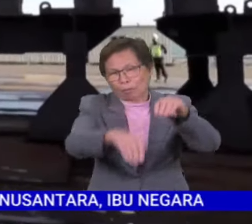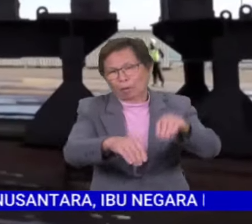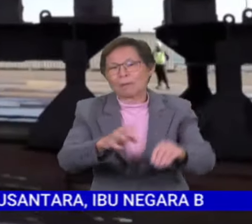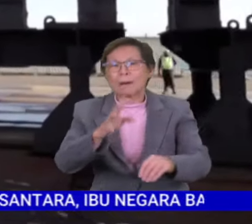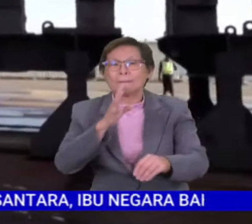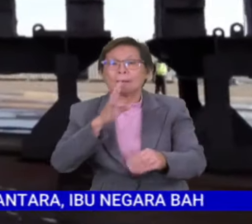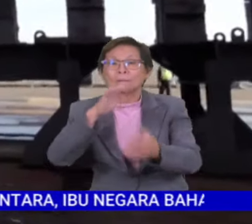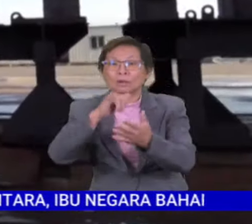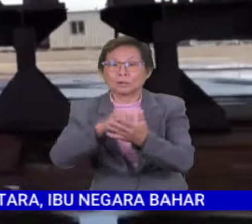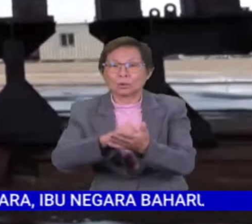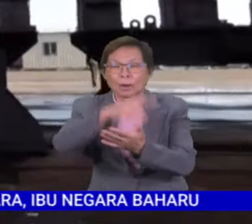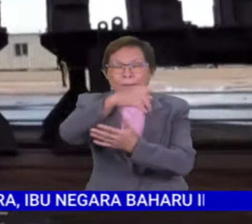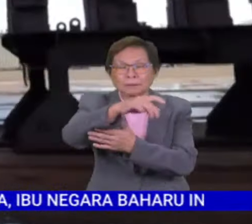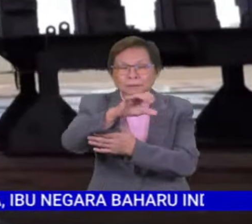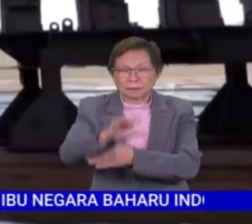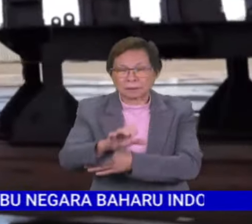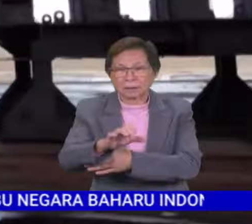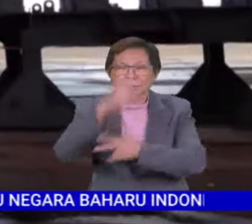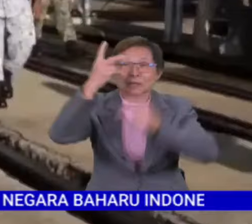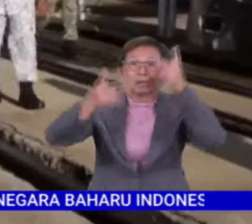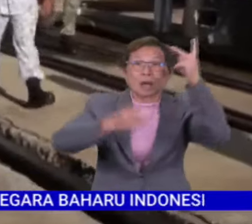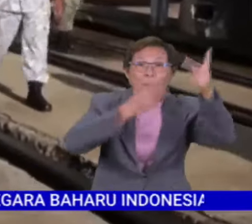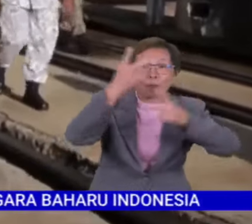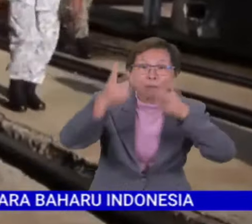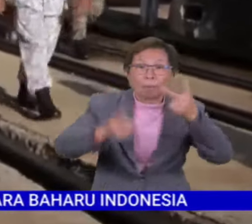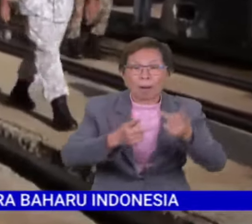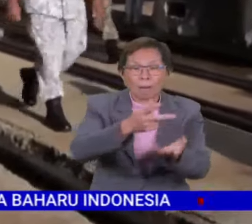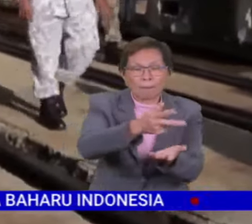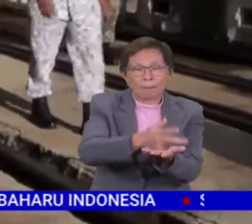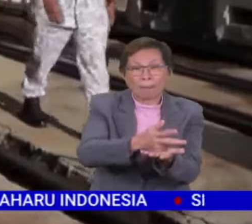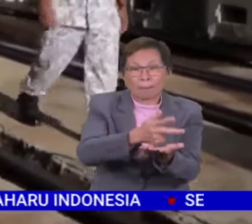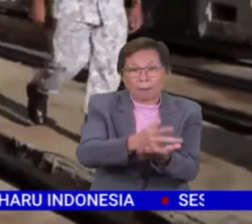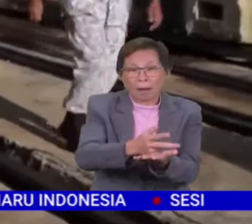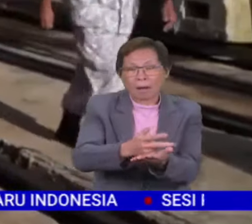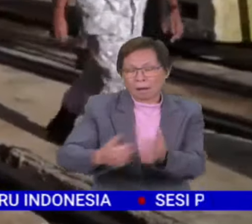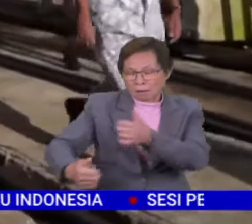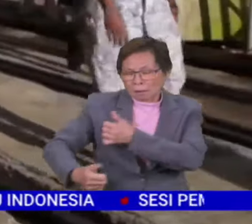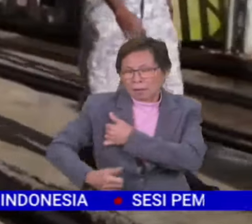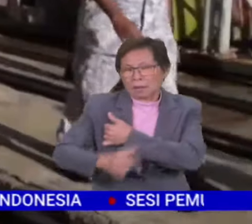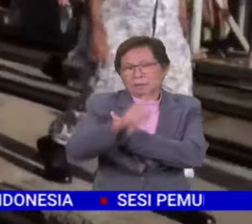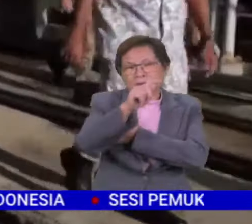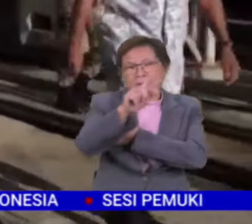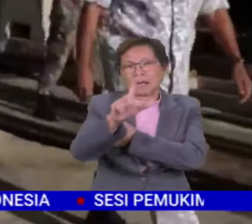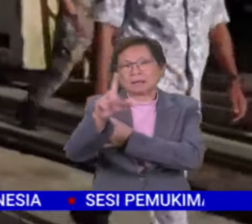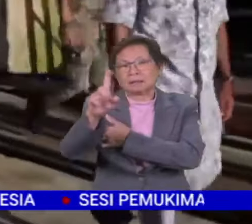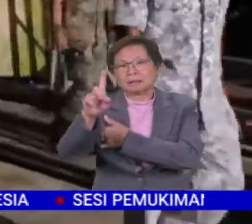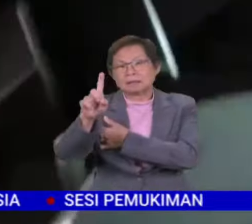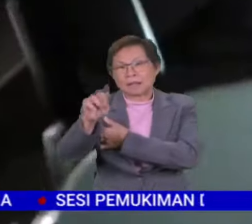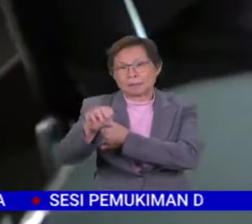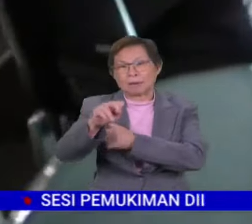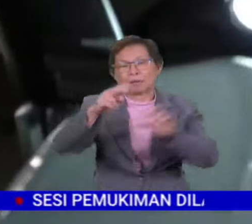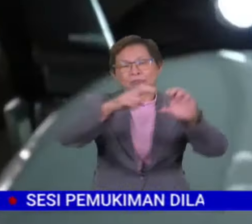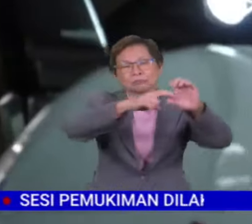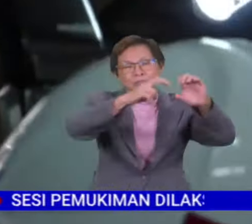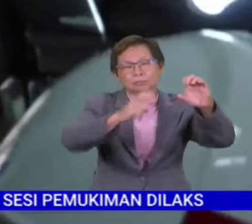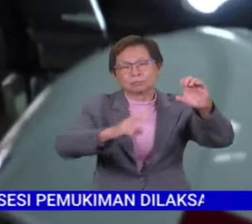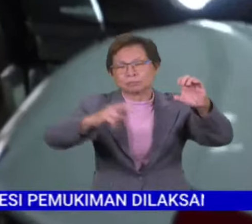Beliau berkata demikian pada sidang media selepas selawatan ke Pangkalan Tentera Laut di Raja Malaysia TLDM Lumut.